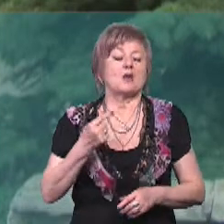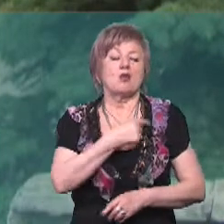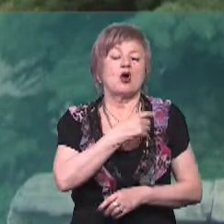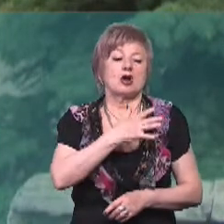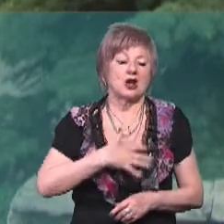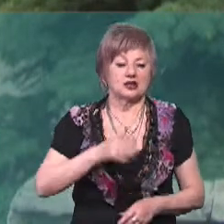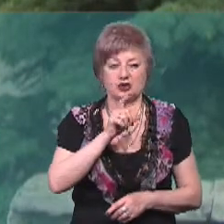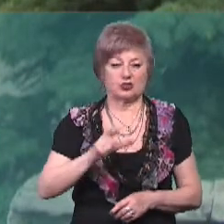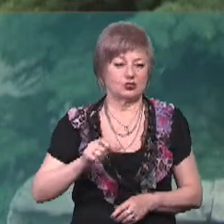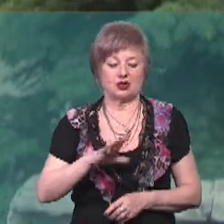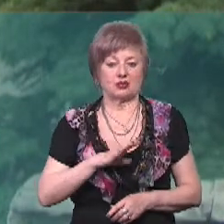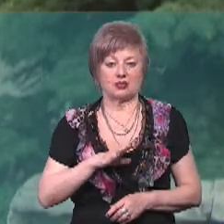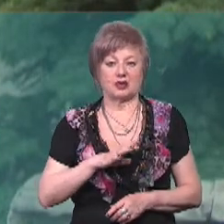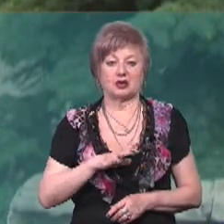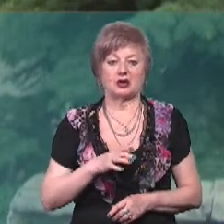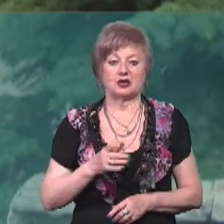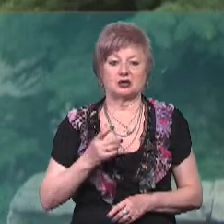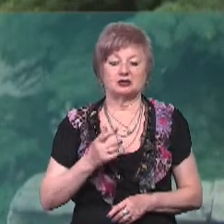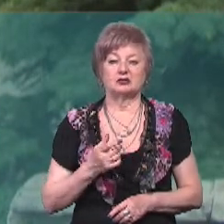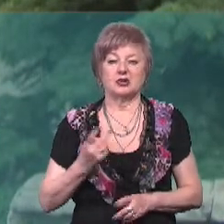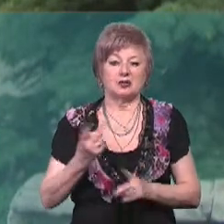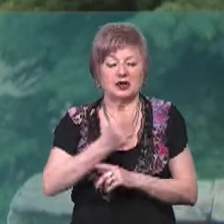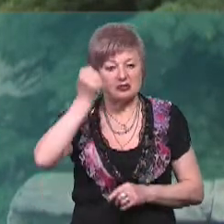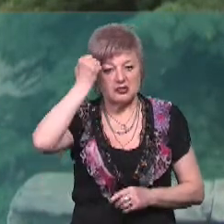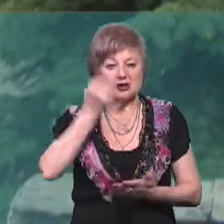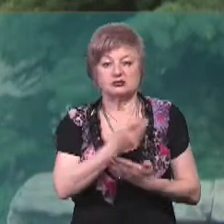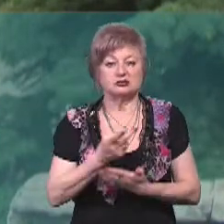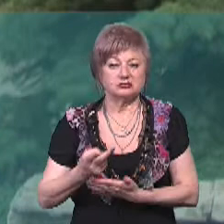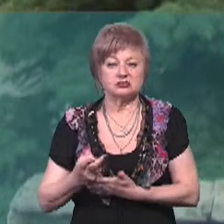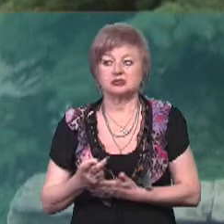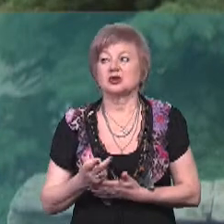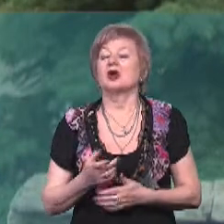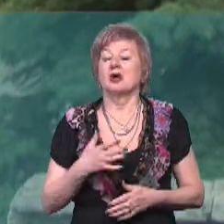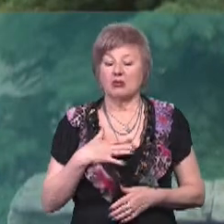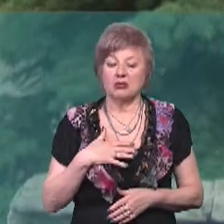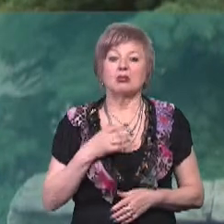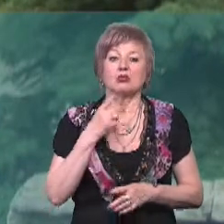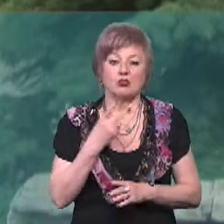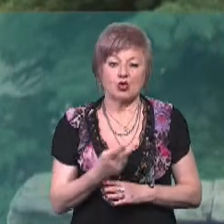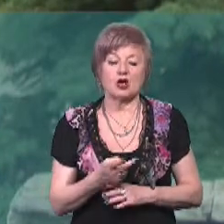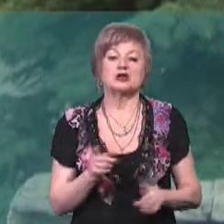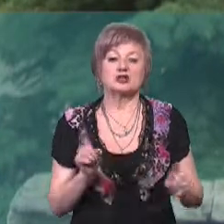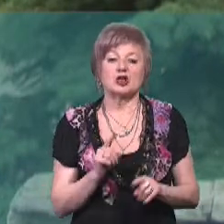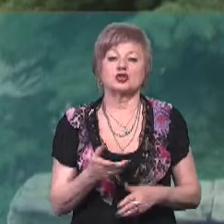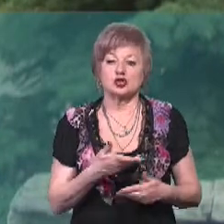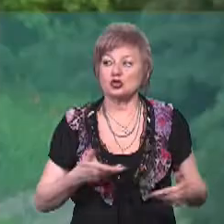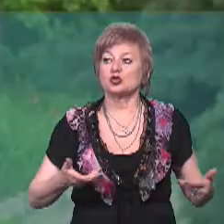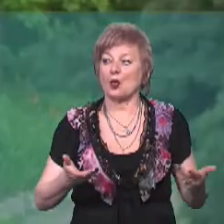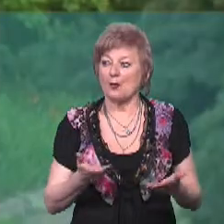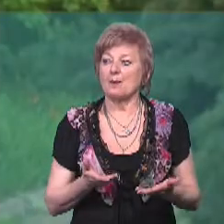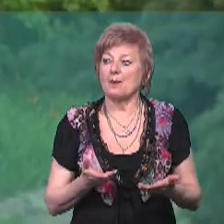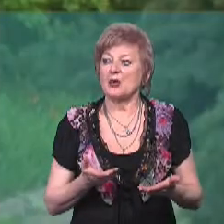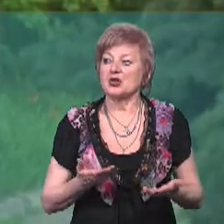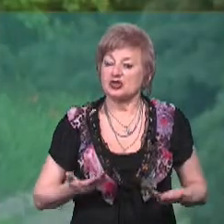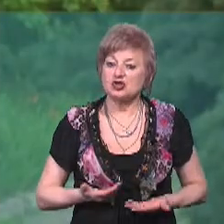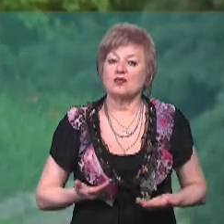були. От, все це. І тут так демонстративно показали, що от ми віддаємо. Чи